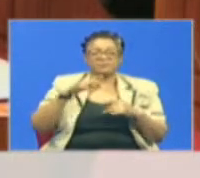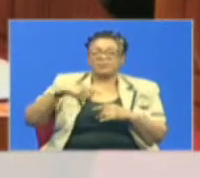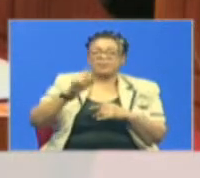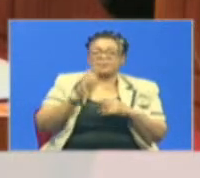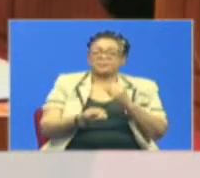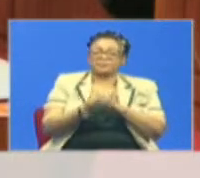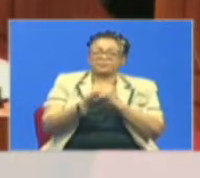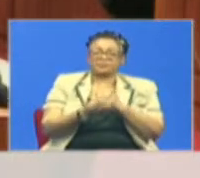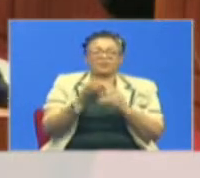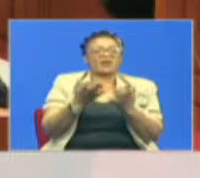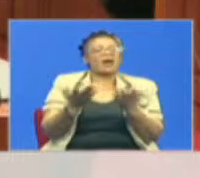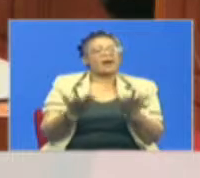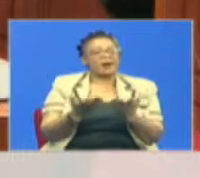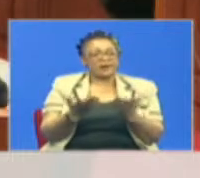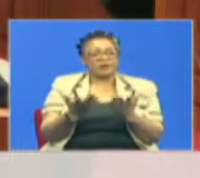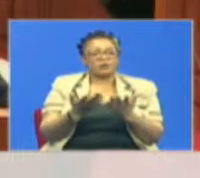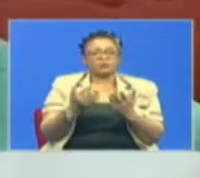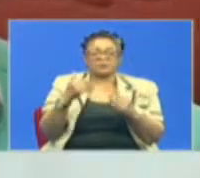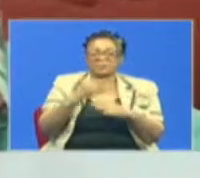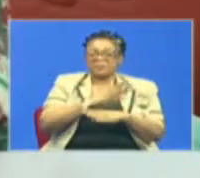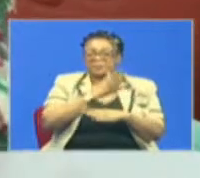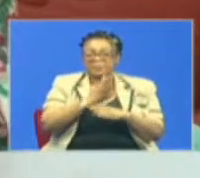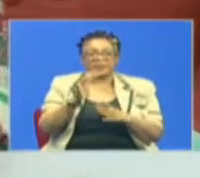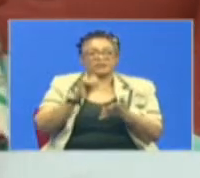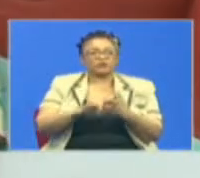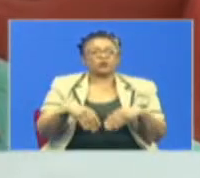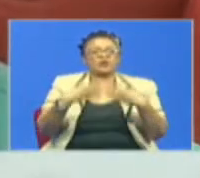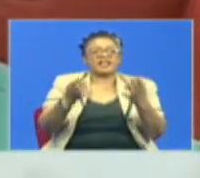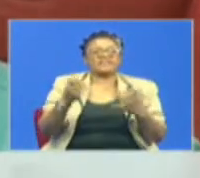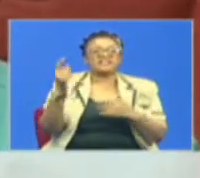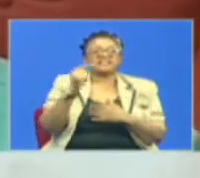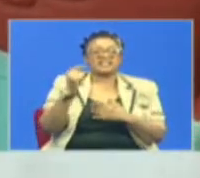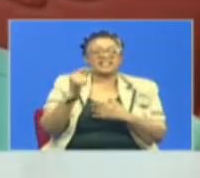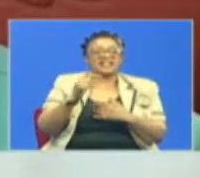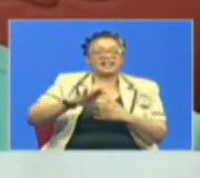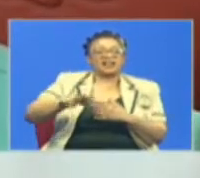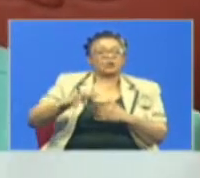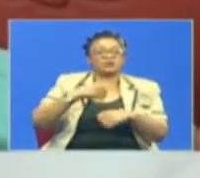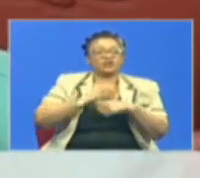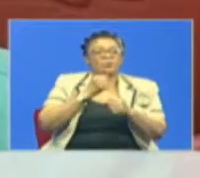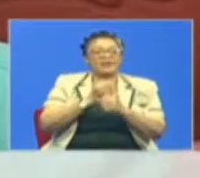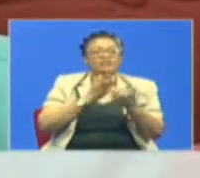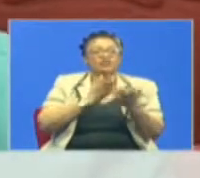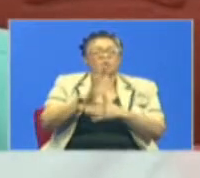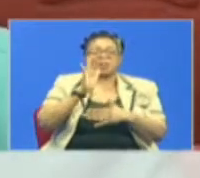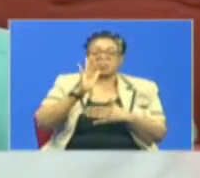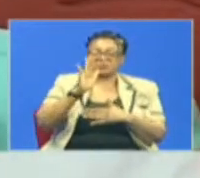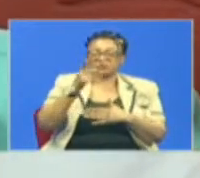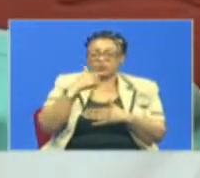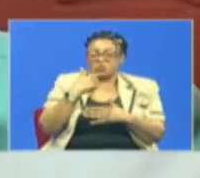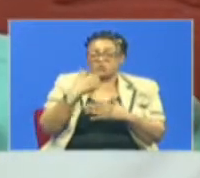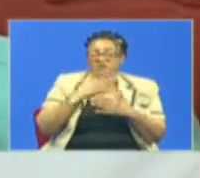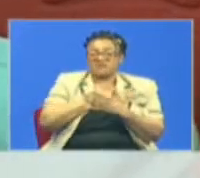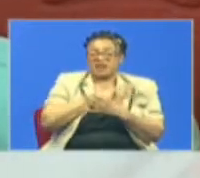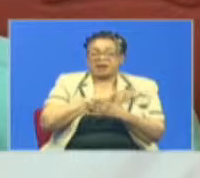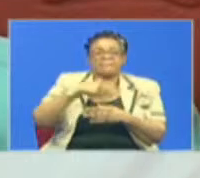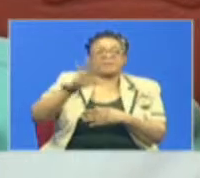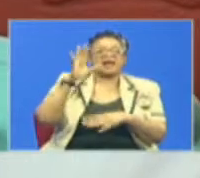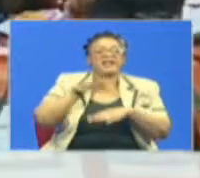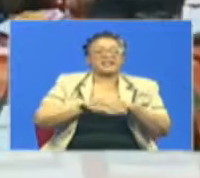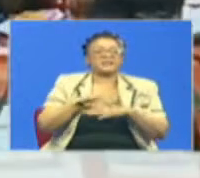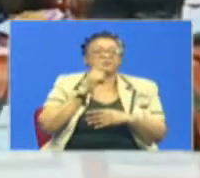kuhusu ujanja uliokuwa unatumika katika utoaji zabuni za kaunti ili kuhakikisha washirika na wandani wa gavana Waiguru